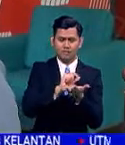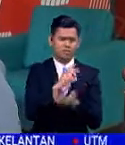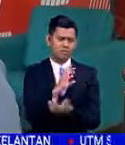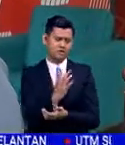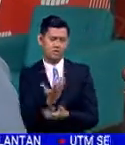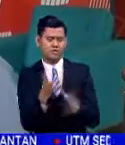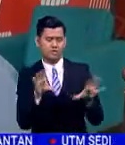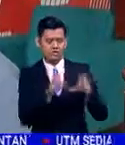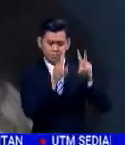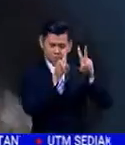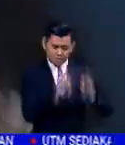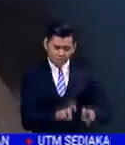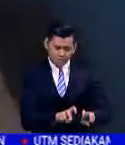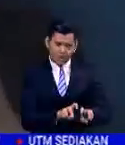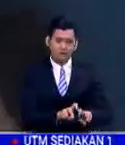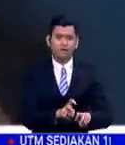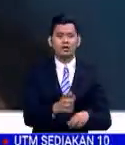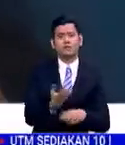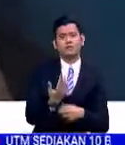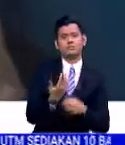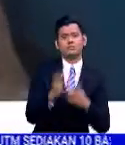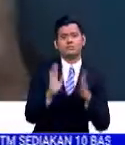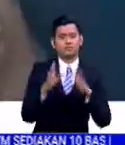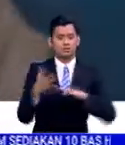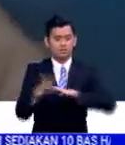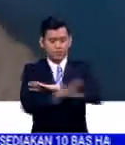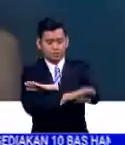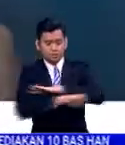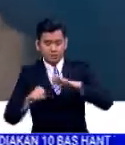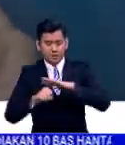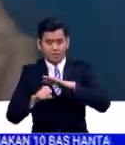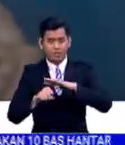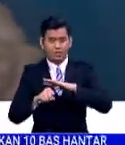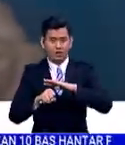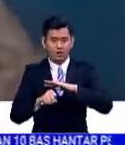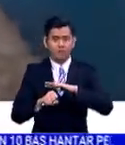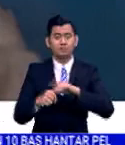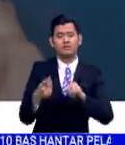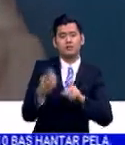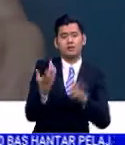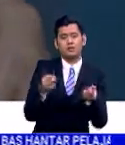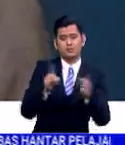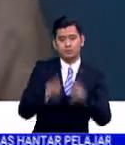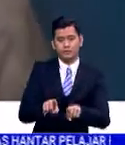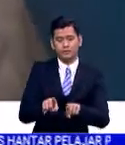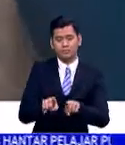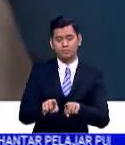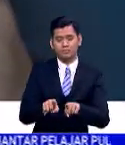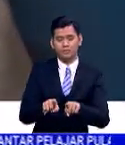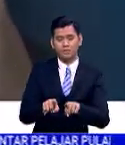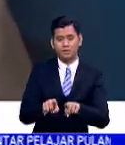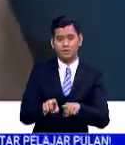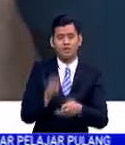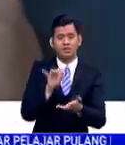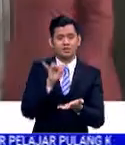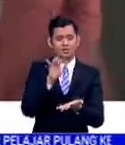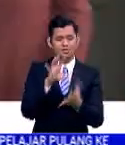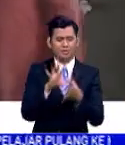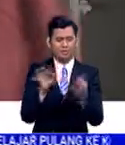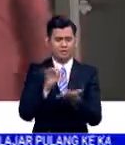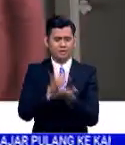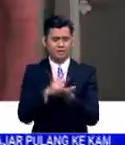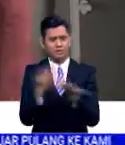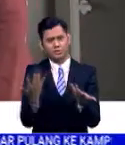penculikan beberapa influencer yang berlaku. So daripada situlah misteri lah, cerita dia macam